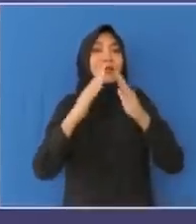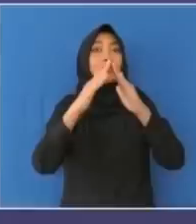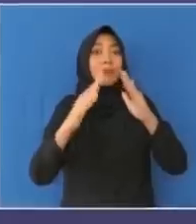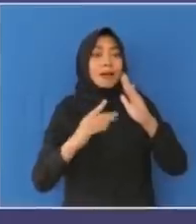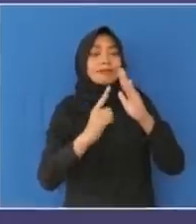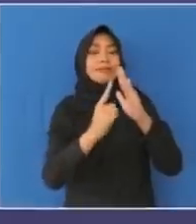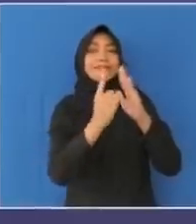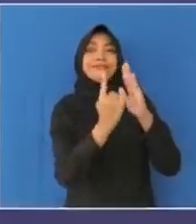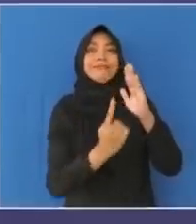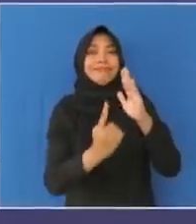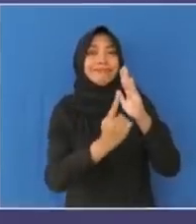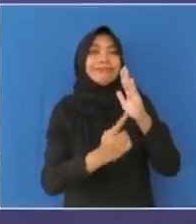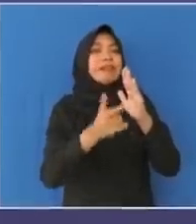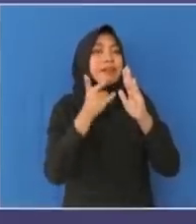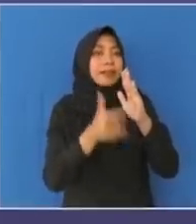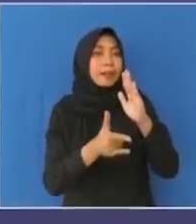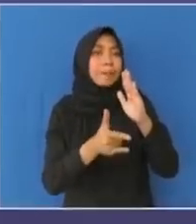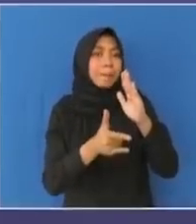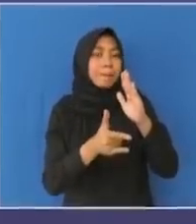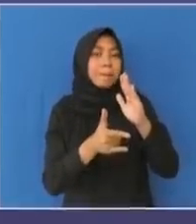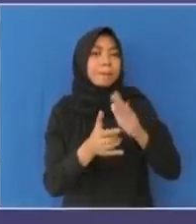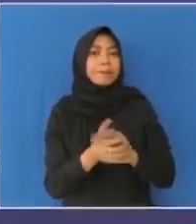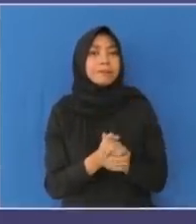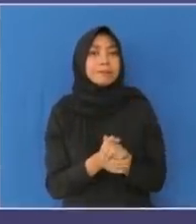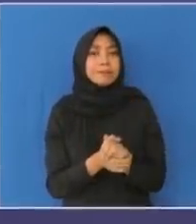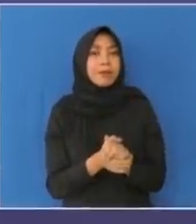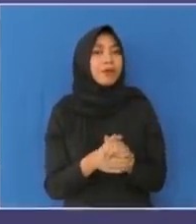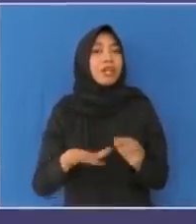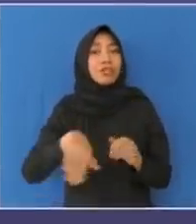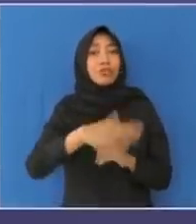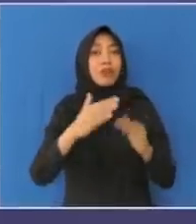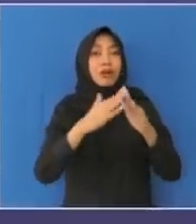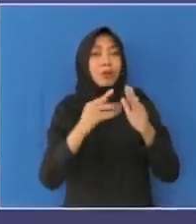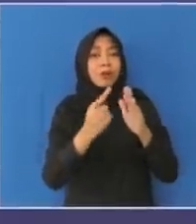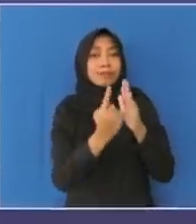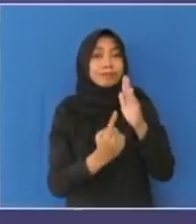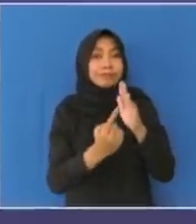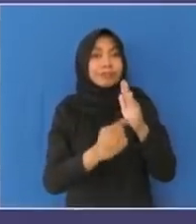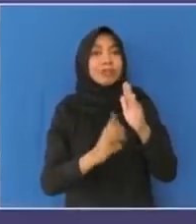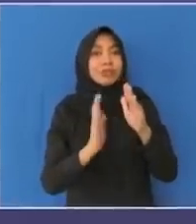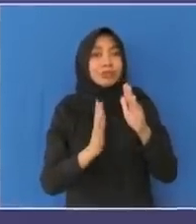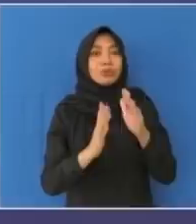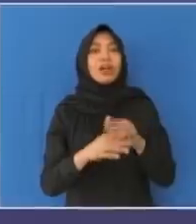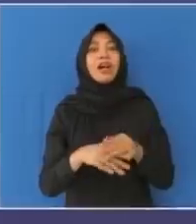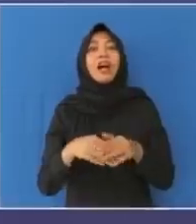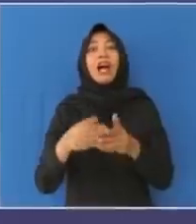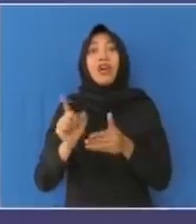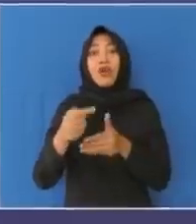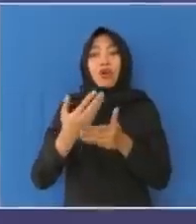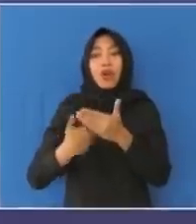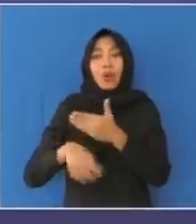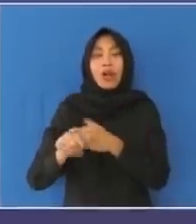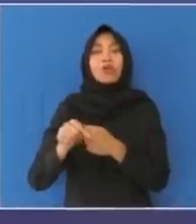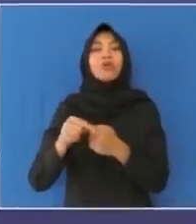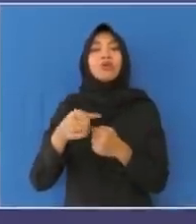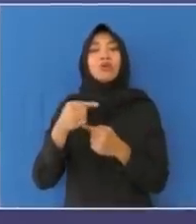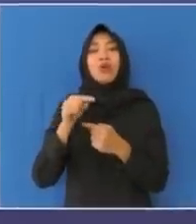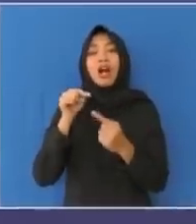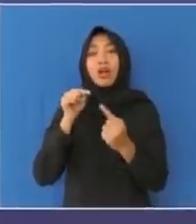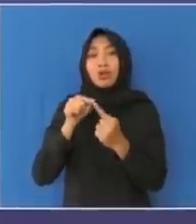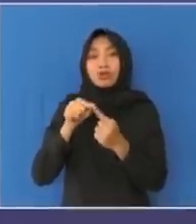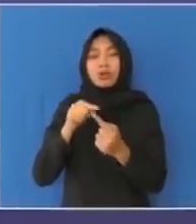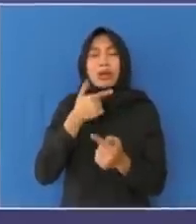rumah Hai semuanya sudah ada di rumah lakukan hal penting manakala berada di